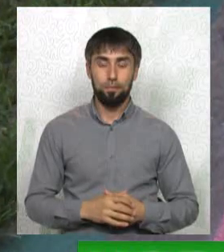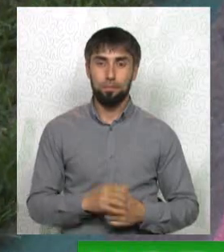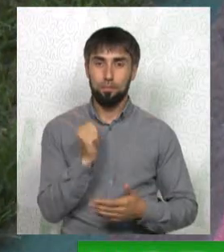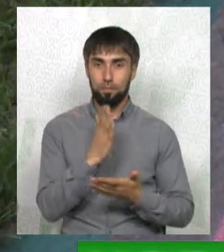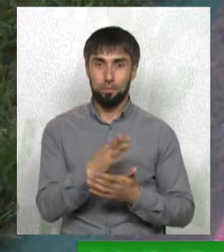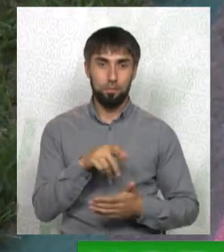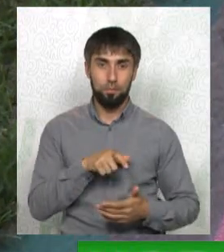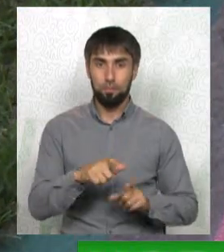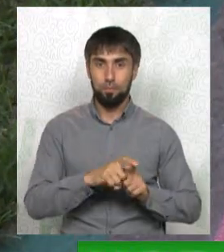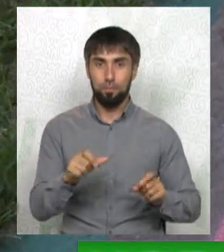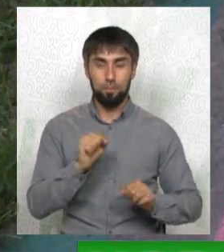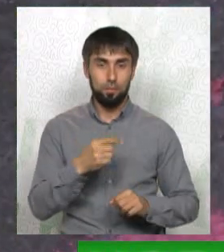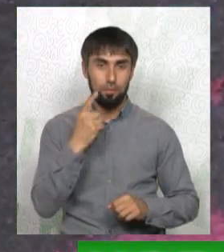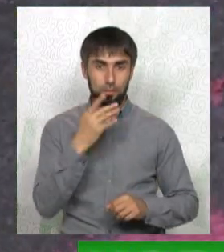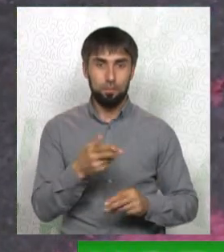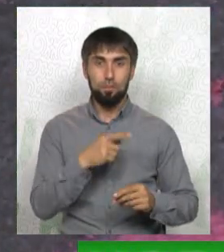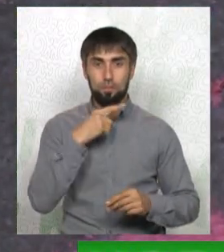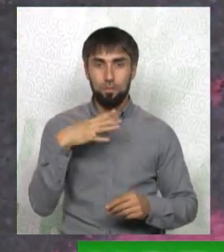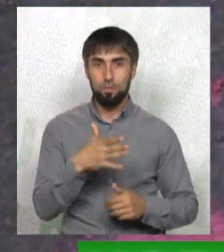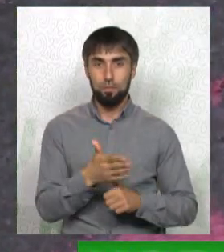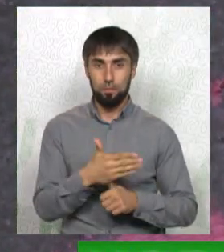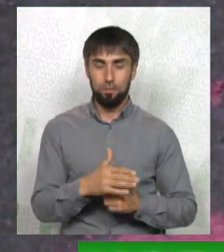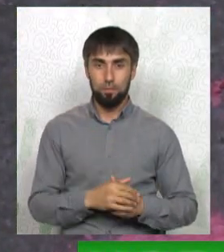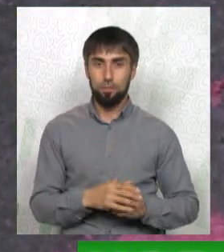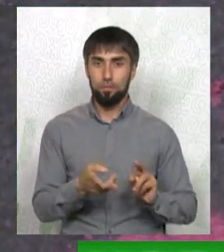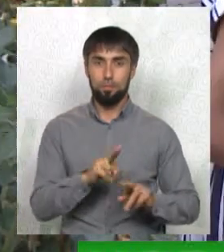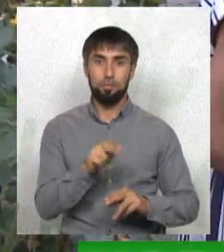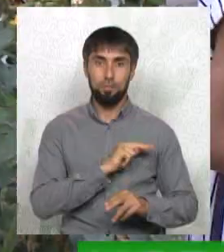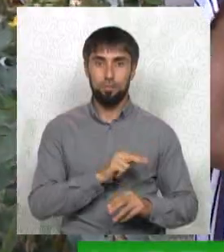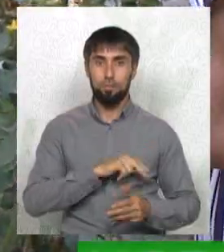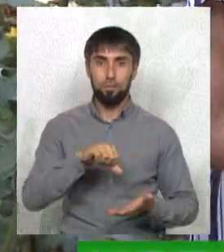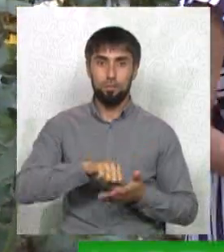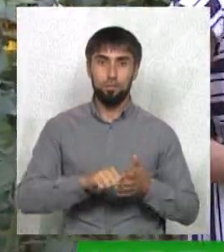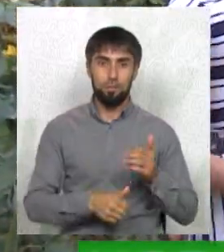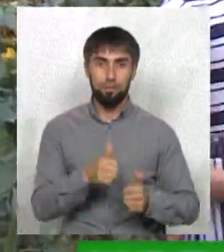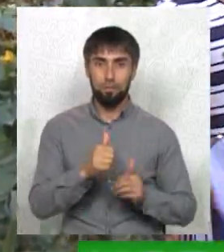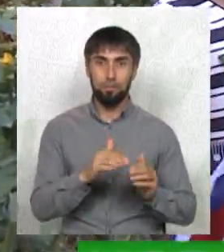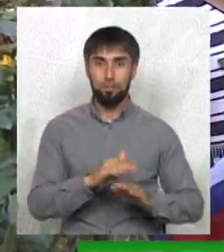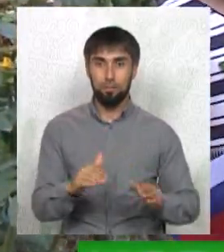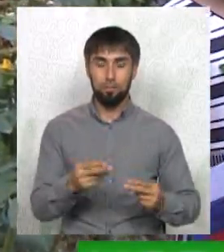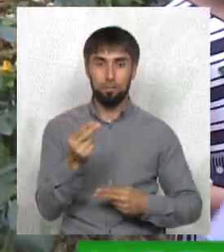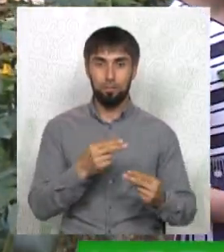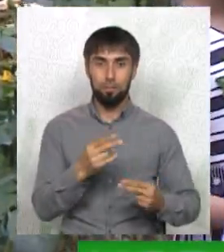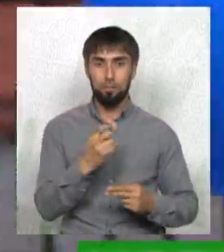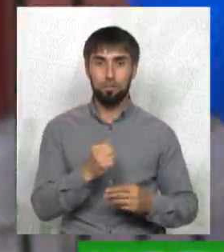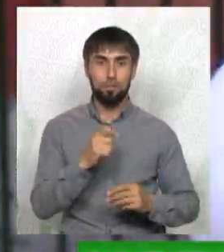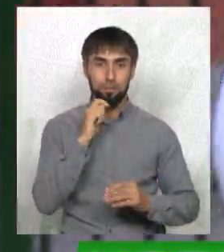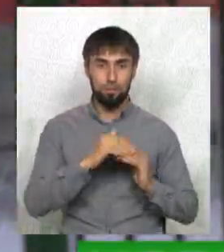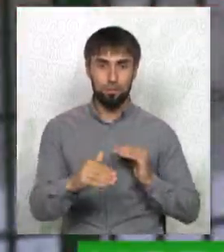Прямо по дороге в школу можно увидеть российские флаги. Это работа участников конкурса детского рисунка на